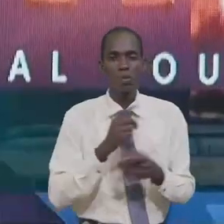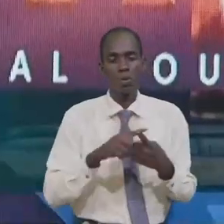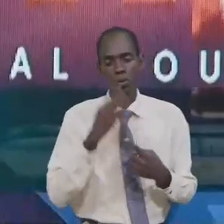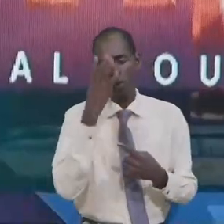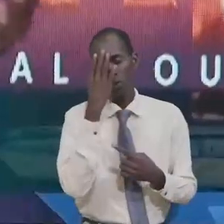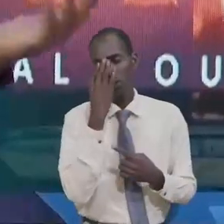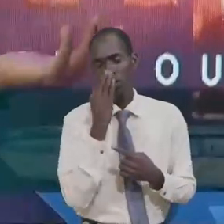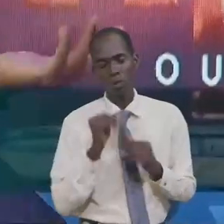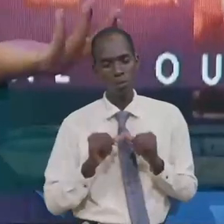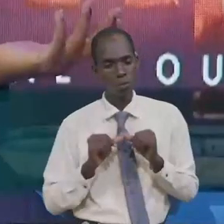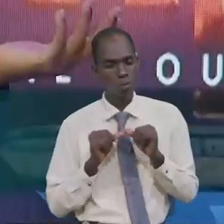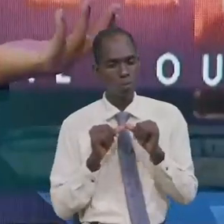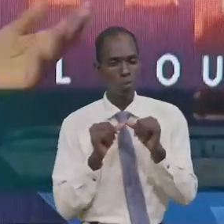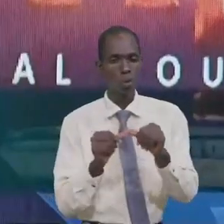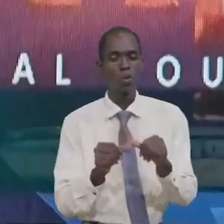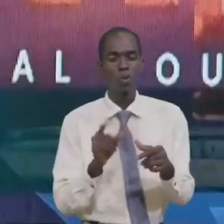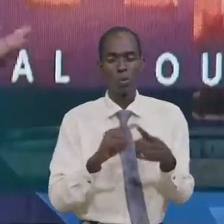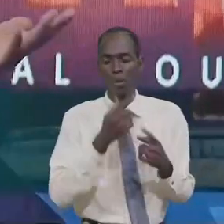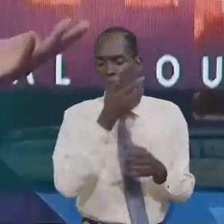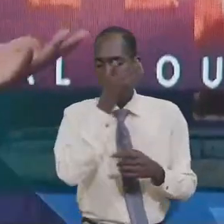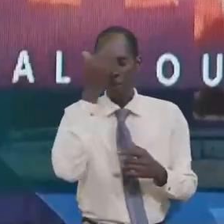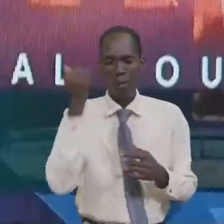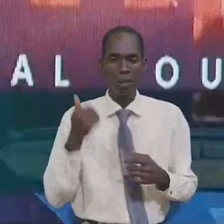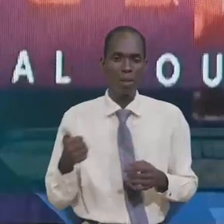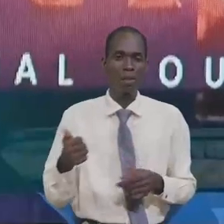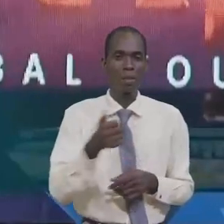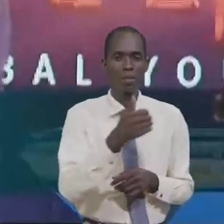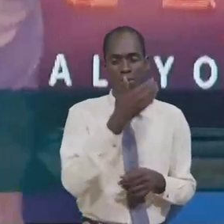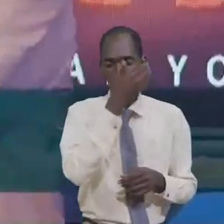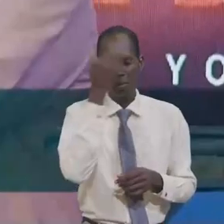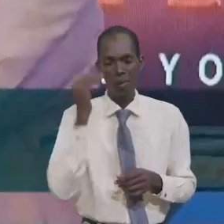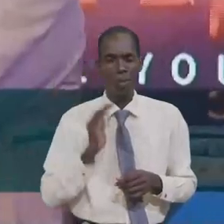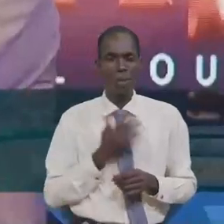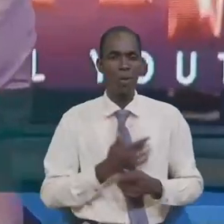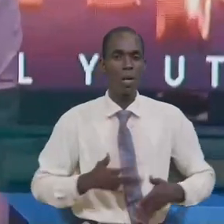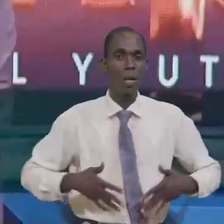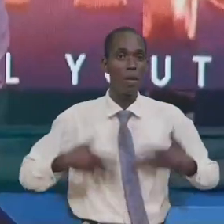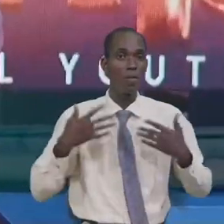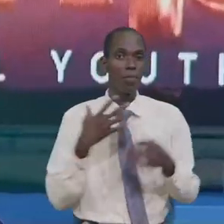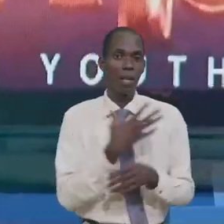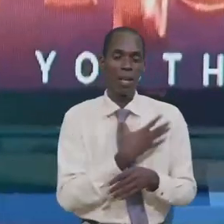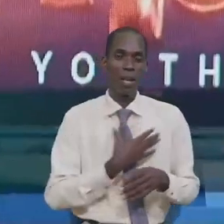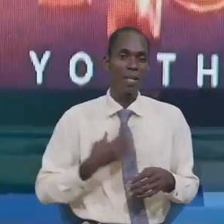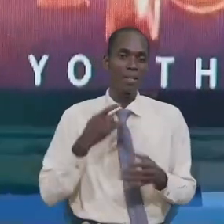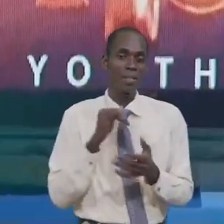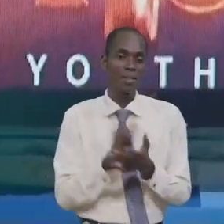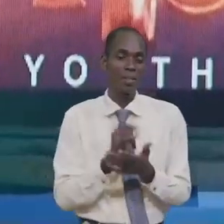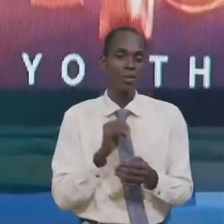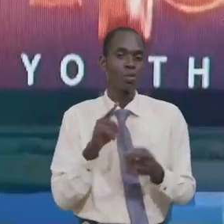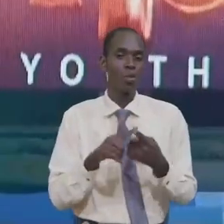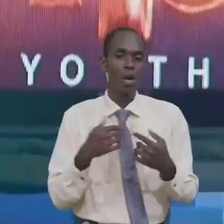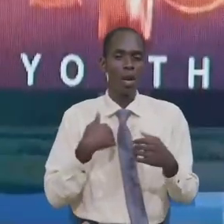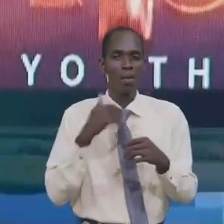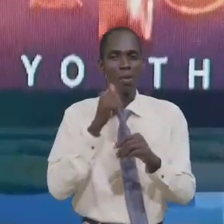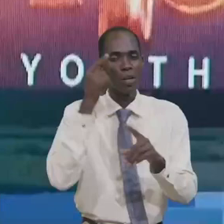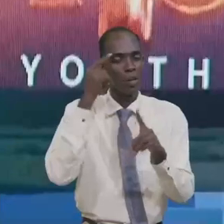pour nous oublier pour oublier nos vies et oublier que nous avons un but nous avons une